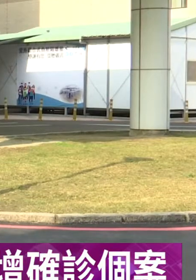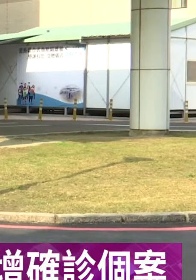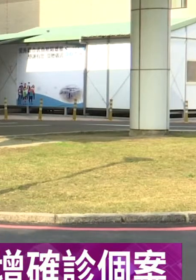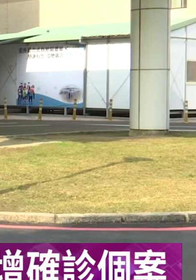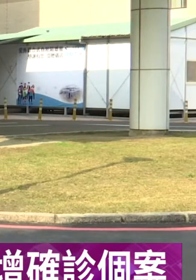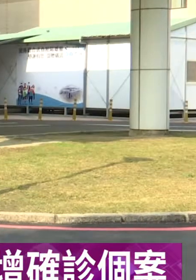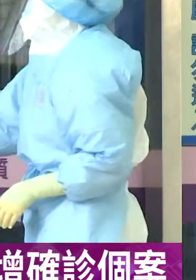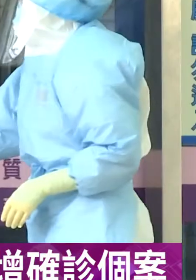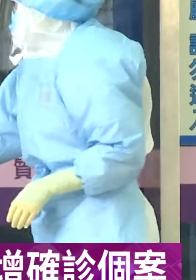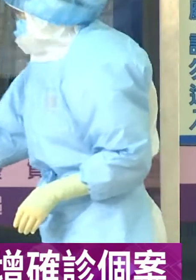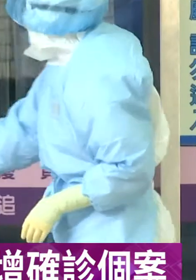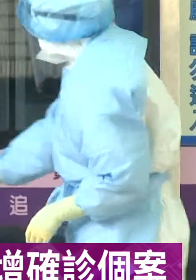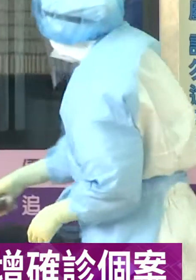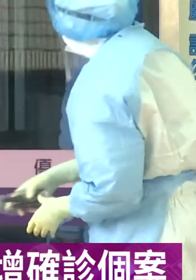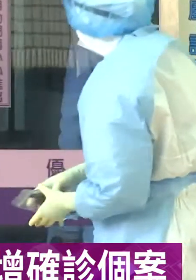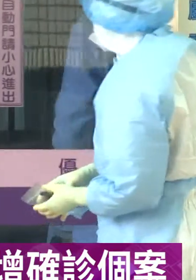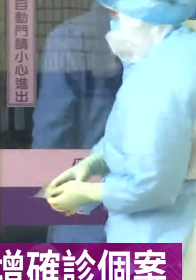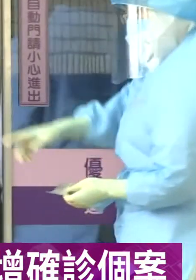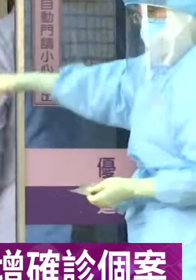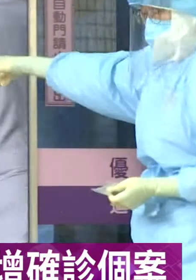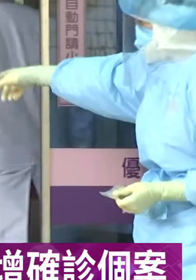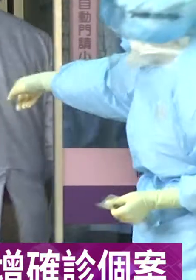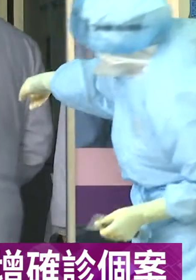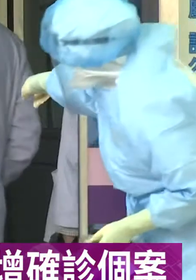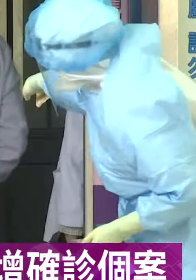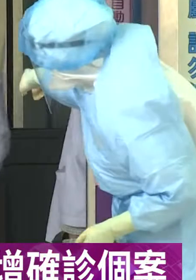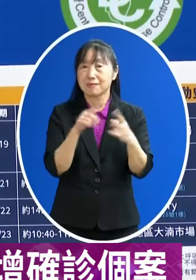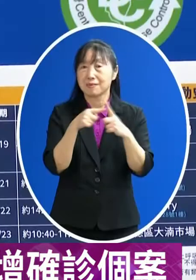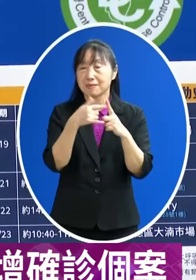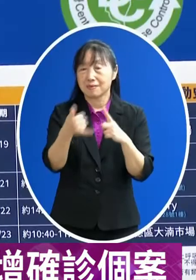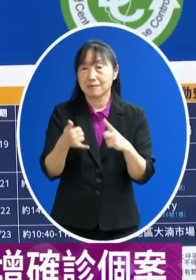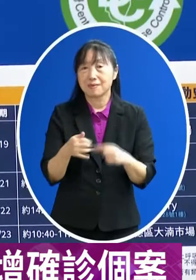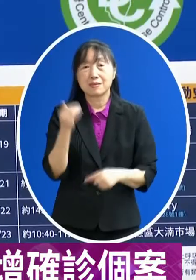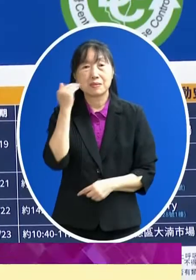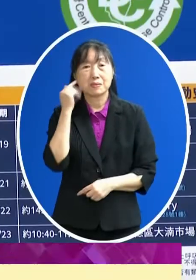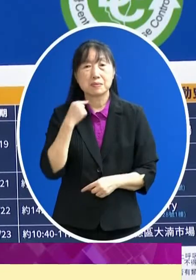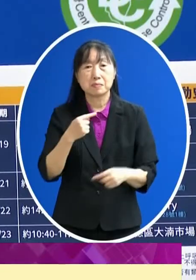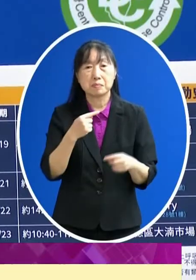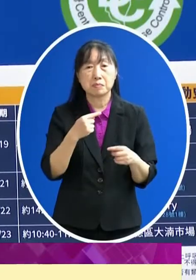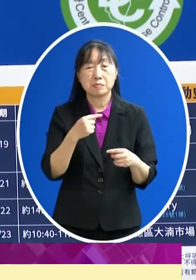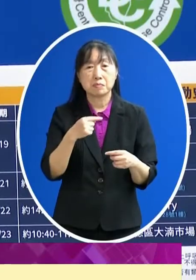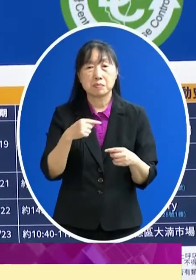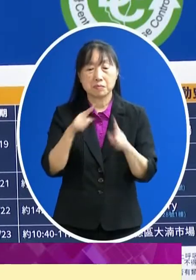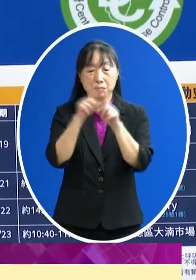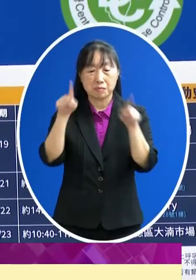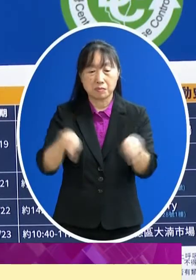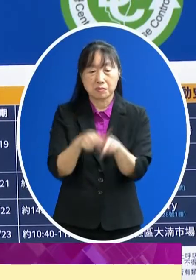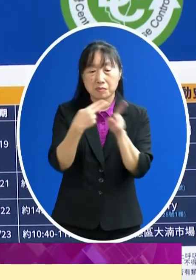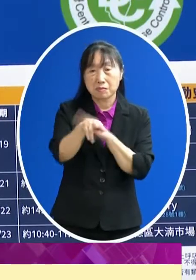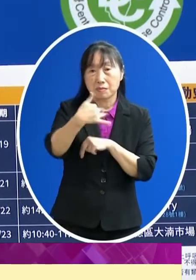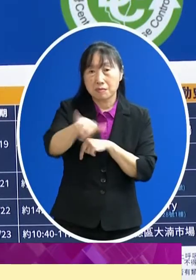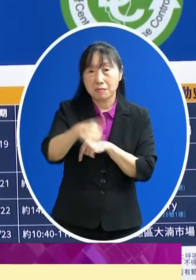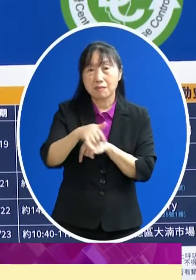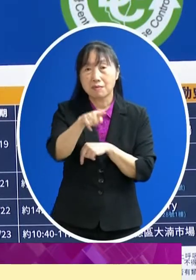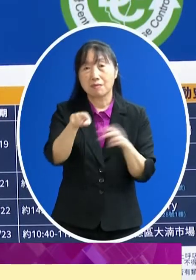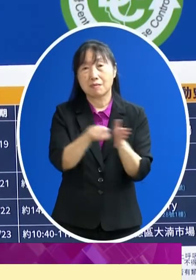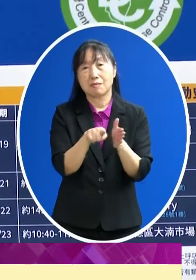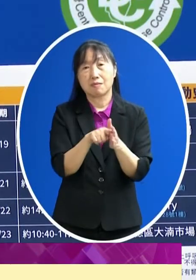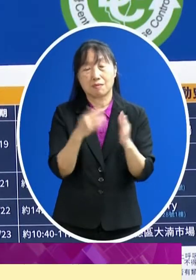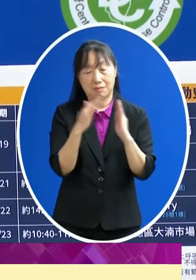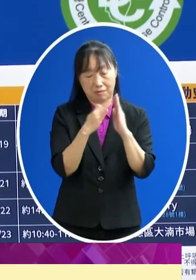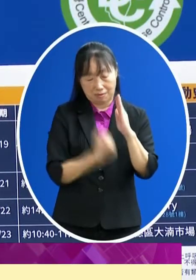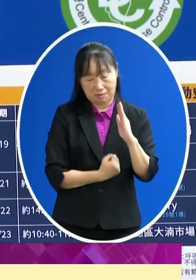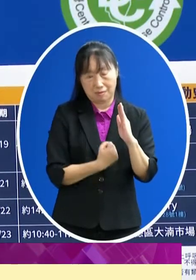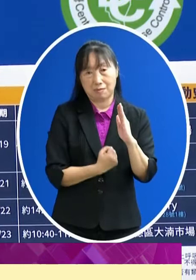是七上八下。陈时中也再次提醒居家隔离对象， 还没有接到通知的时候，请暂时不要离开家